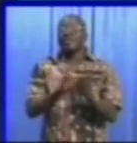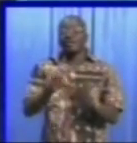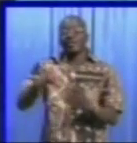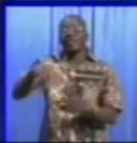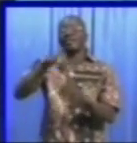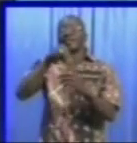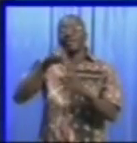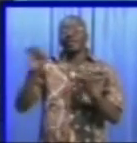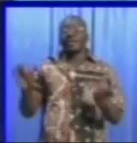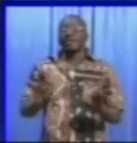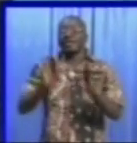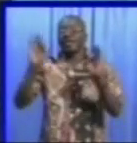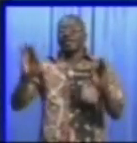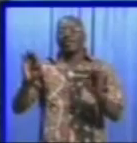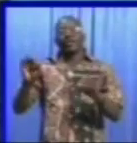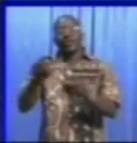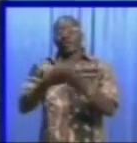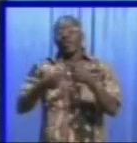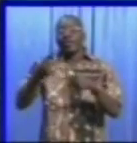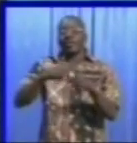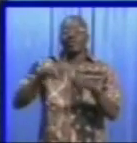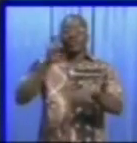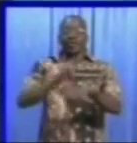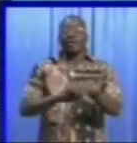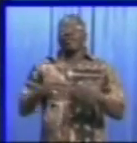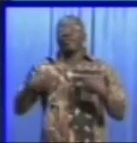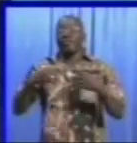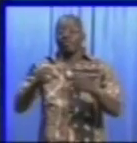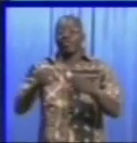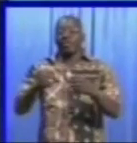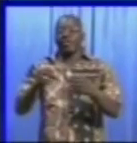de la célébration. Retour sur les temps forts avec Estelle Judith Assogba.